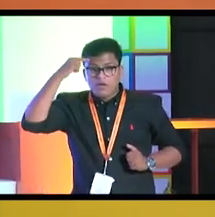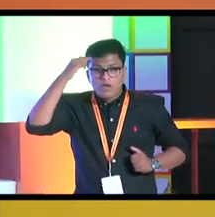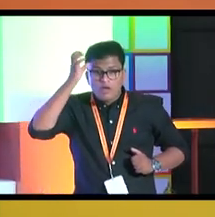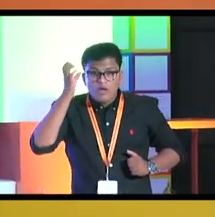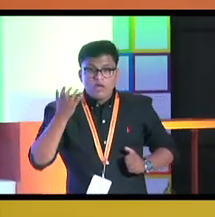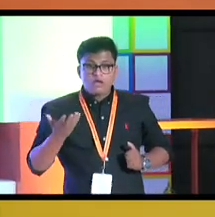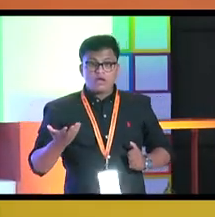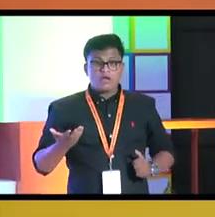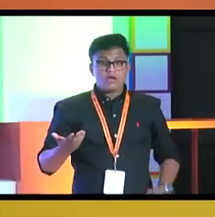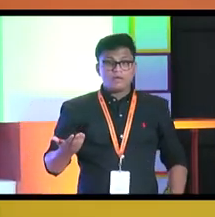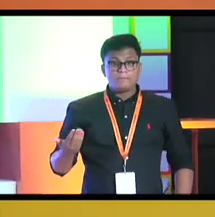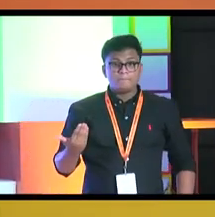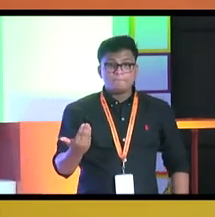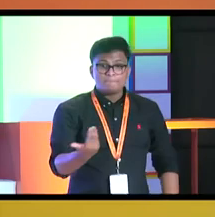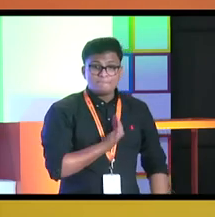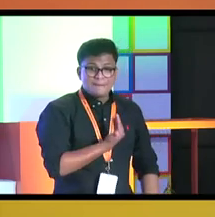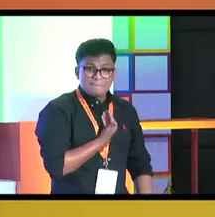है मैंने सिखाई.